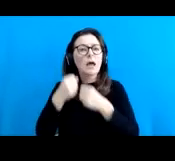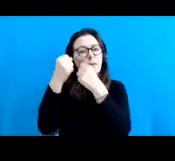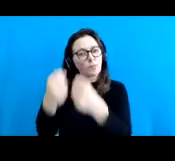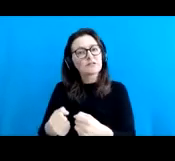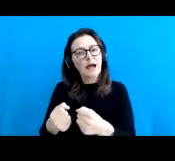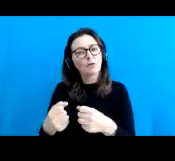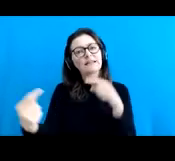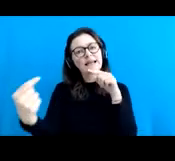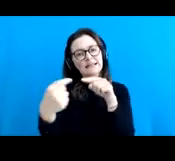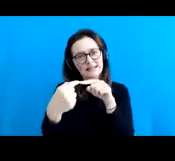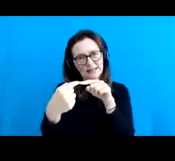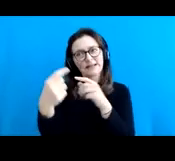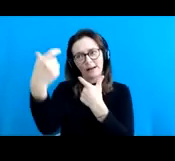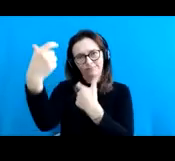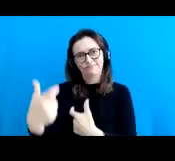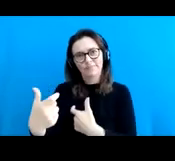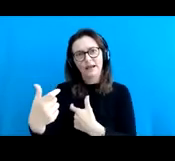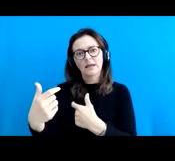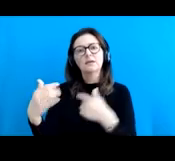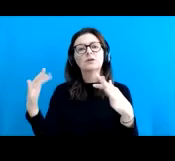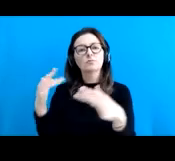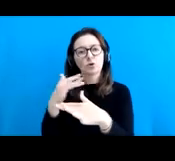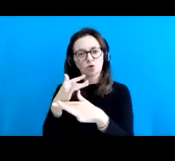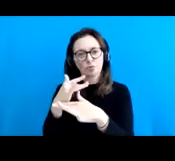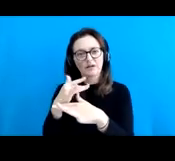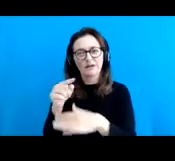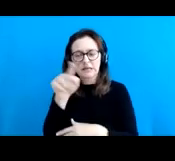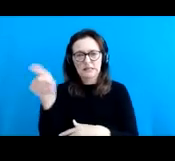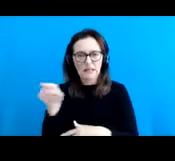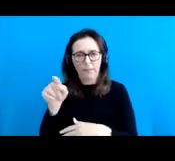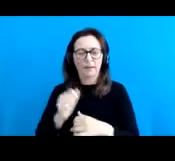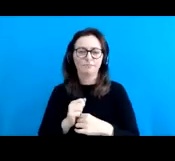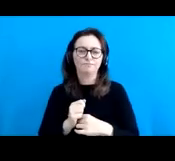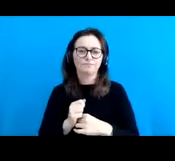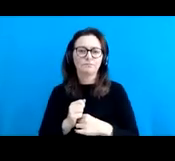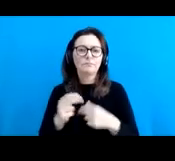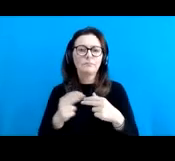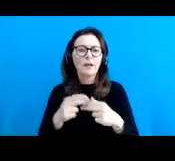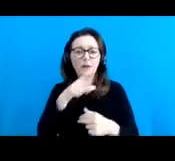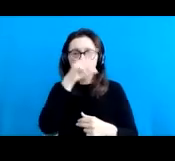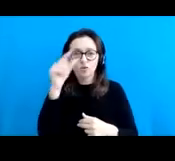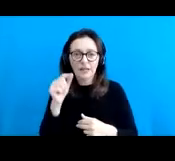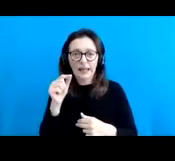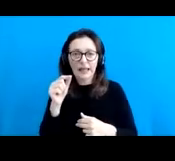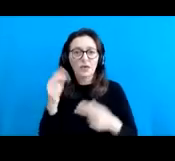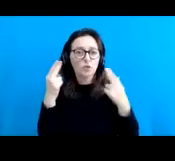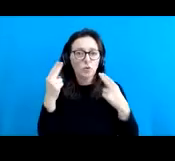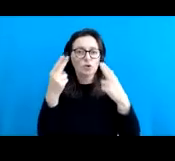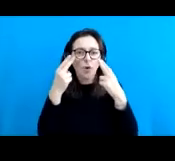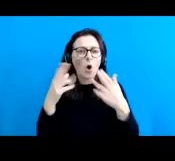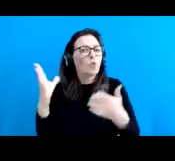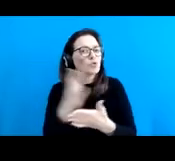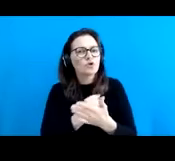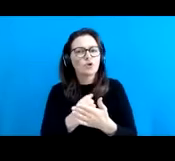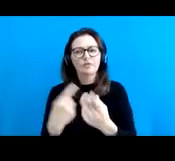osebnega stika ter sporazumevanja z osebami z gluhoslepoto. Pri ljudeh z gluhoslepoto je učinkovit le